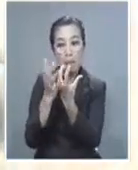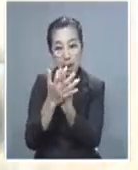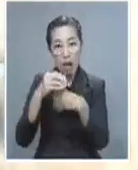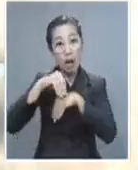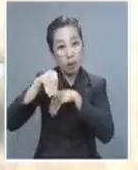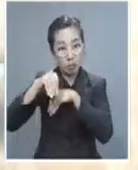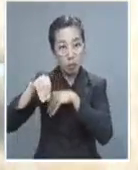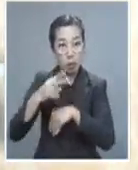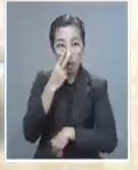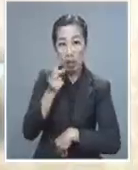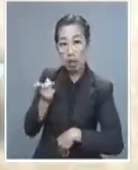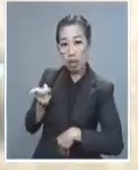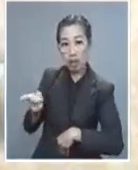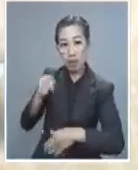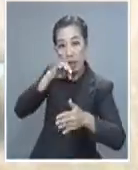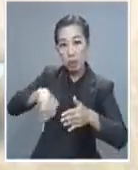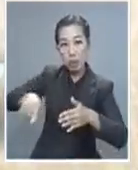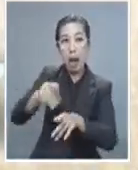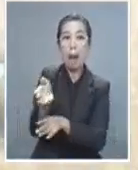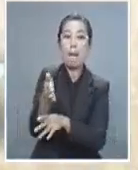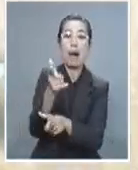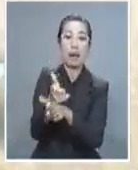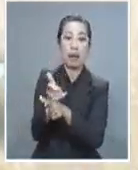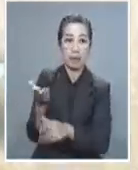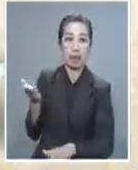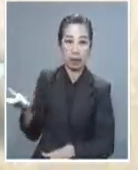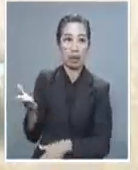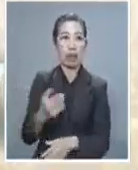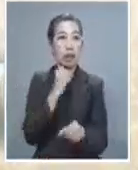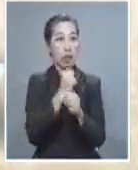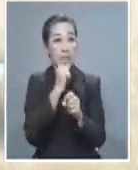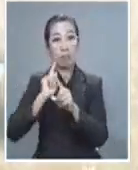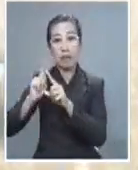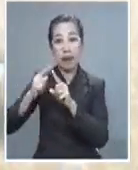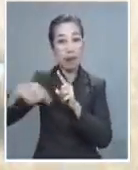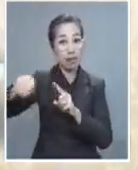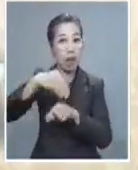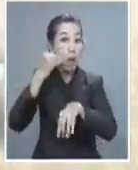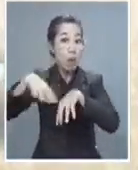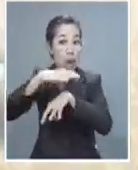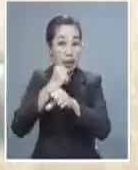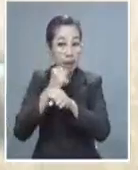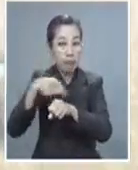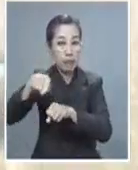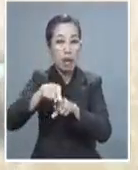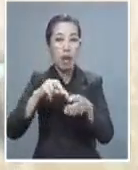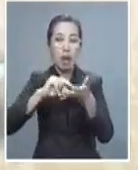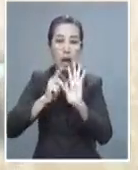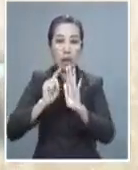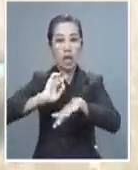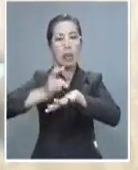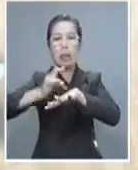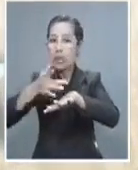นี่เป็นบ่อเลี้ยงปลานะครับทุกอย่างนี่ใช้เขาเรียกว่าอะไรอ่ะใช้จุลินทรี